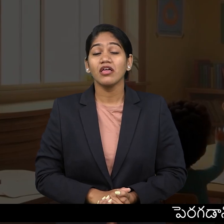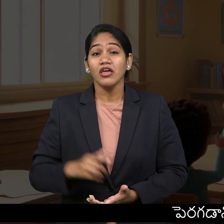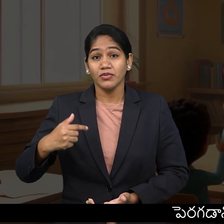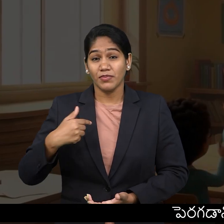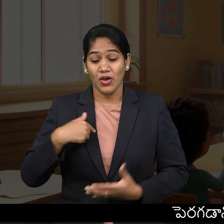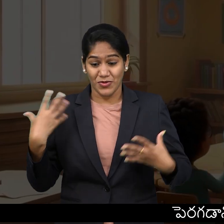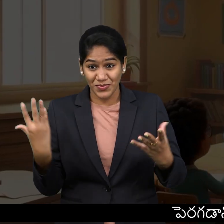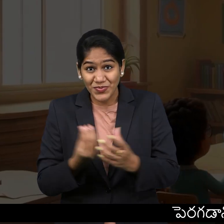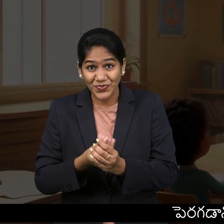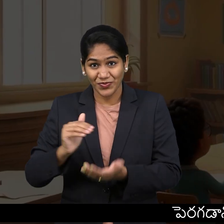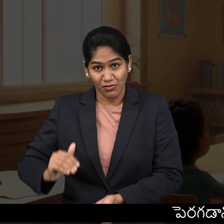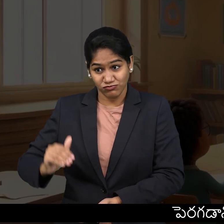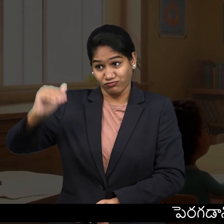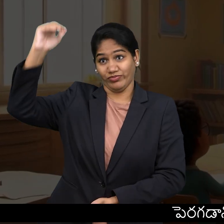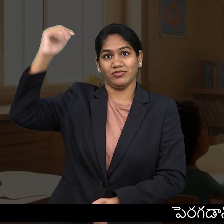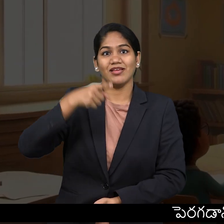పెరగడానికి సహాయపడతాయి.